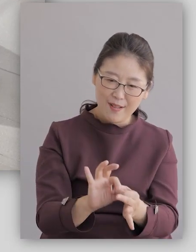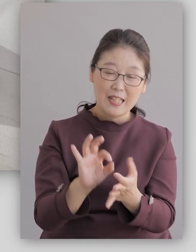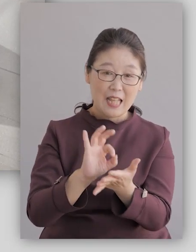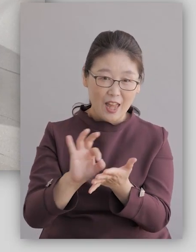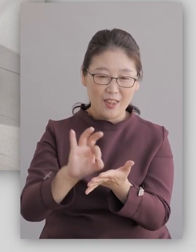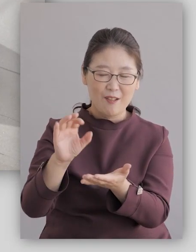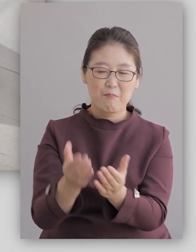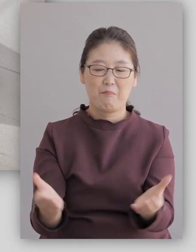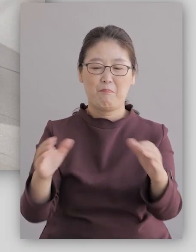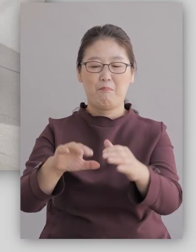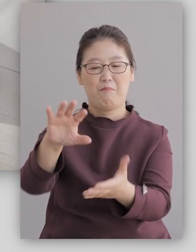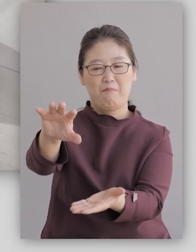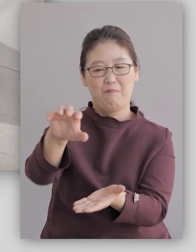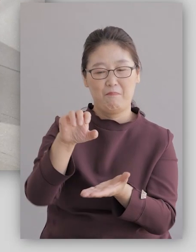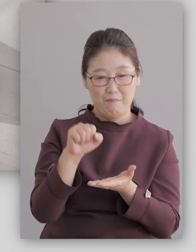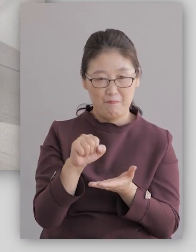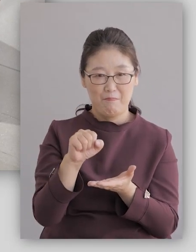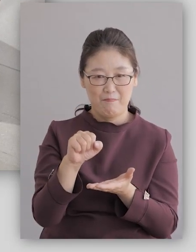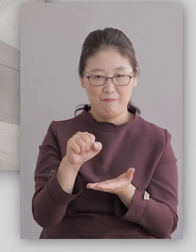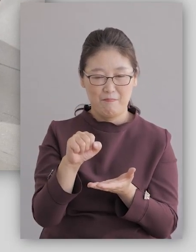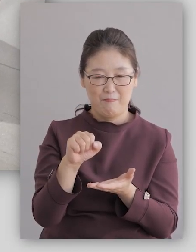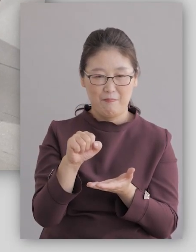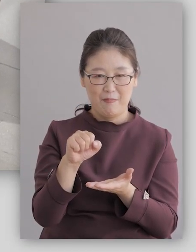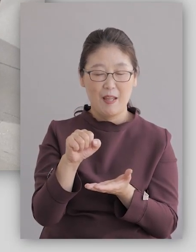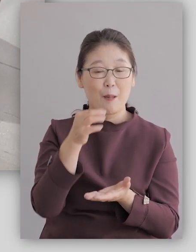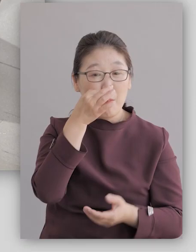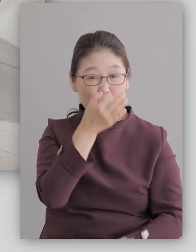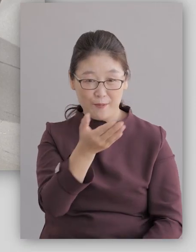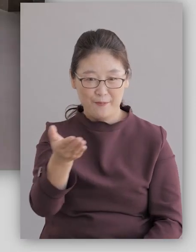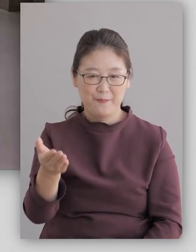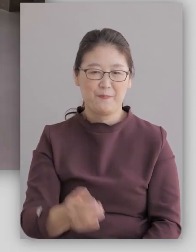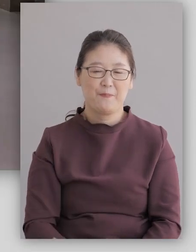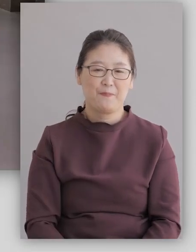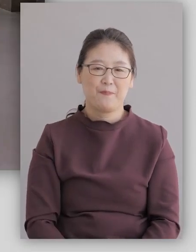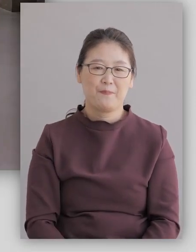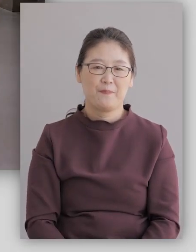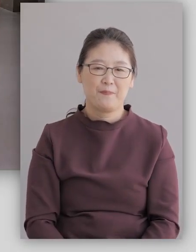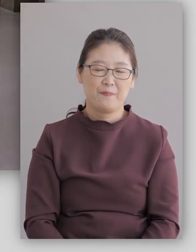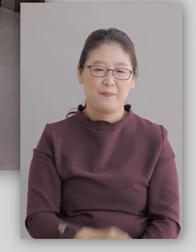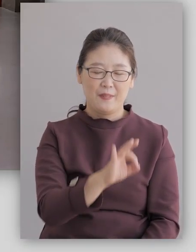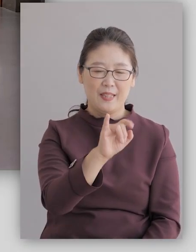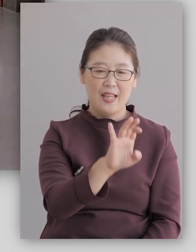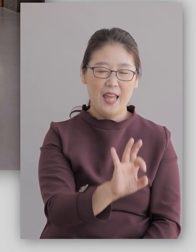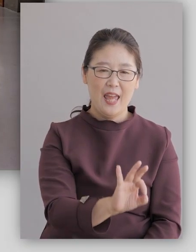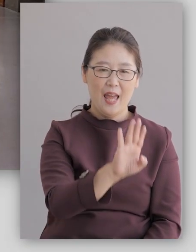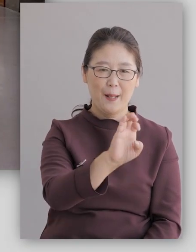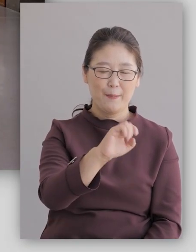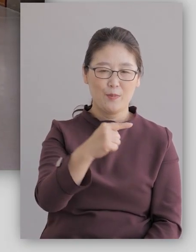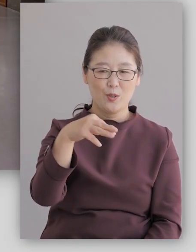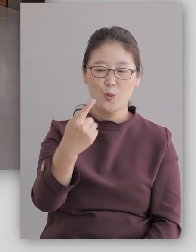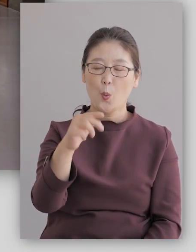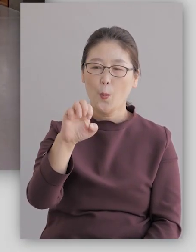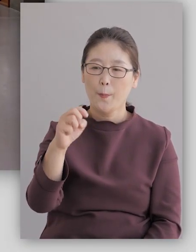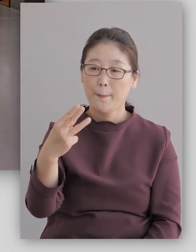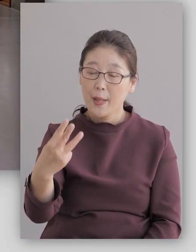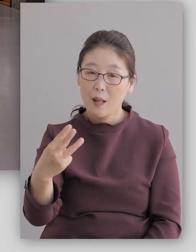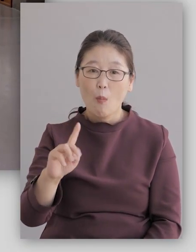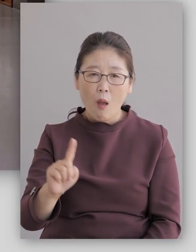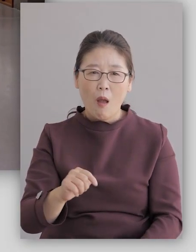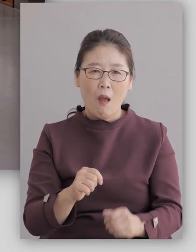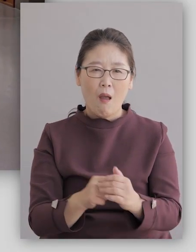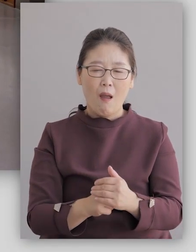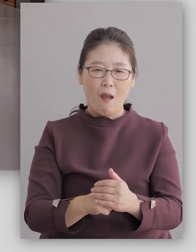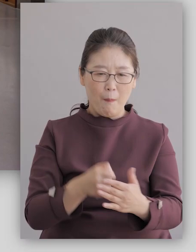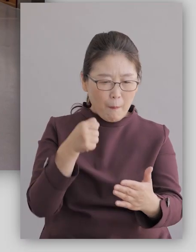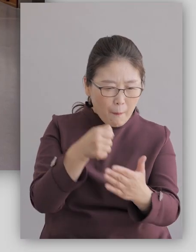초대해서 이런 부분을 설명할 수 있도록 하였습니다. 앵프로멜은 비정형이라는 뜻인데요.